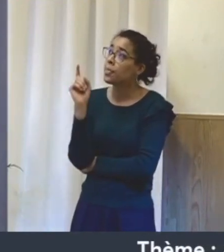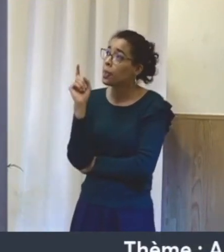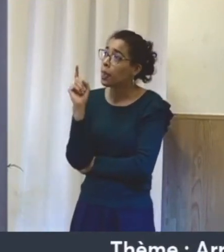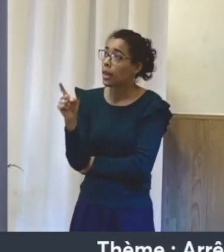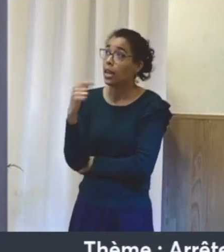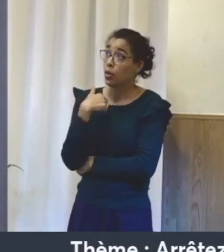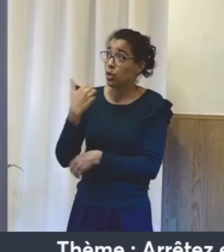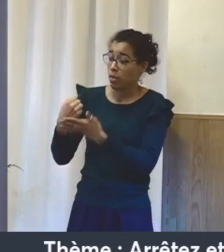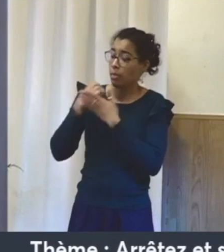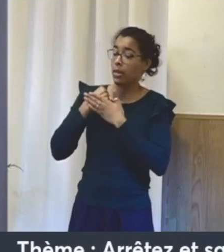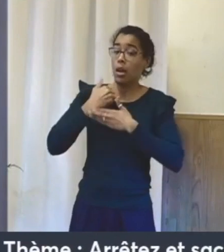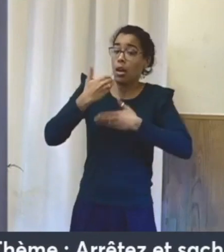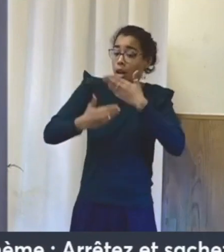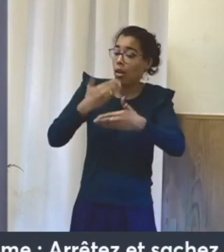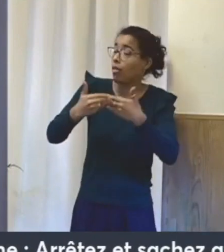permettre d'avancer. »